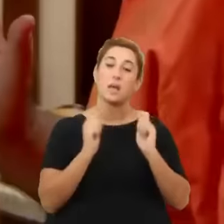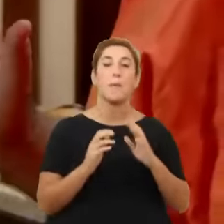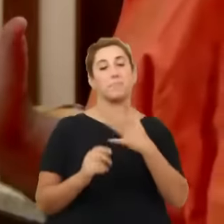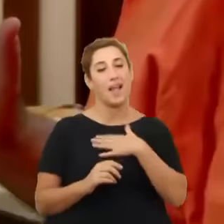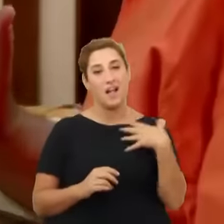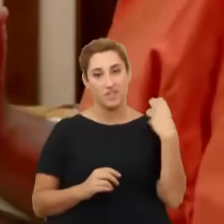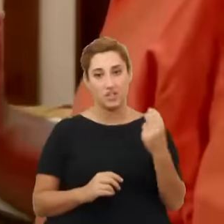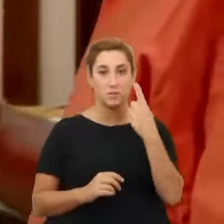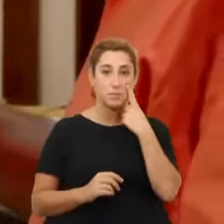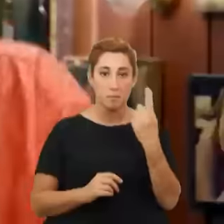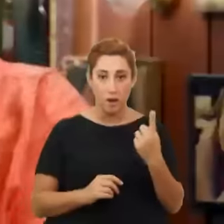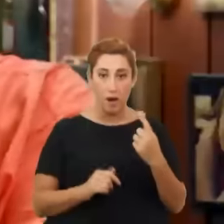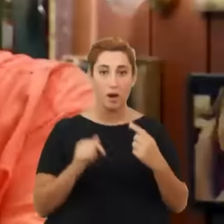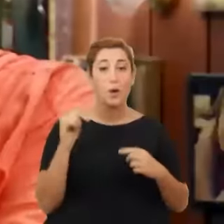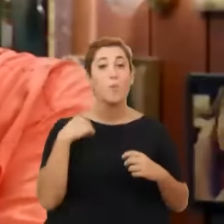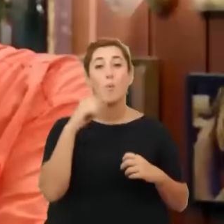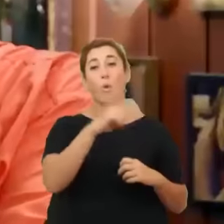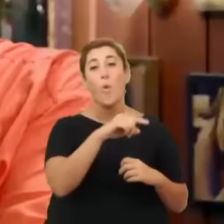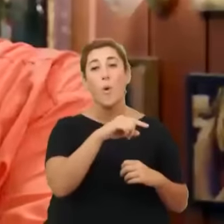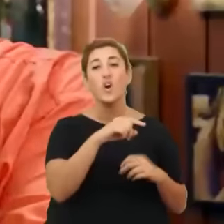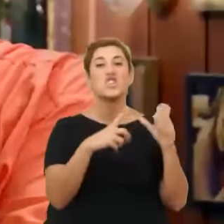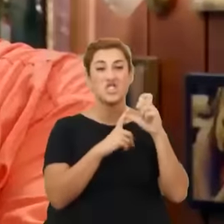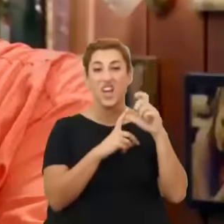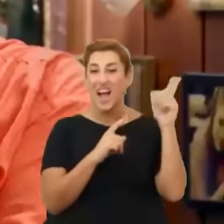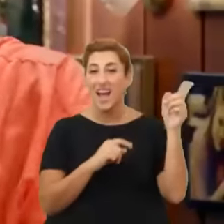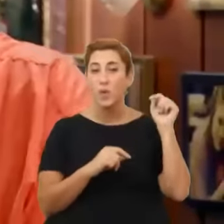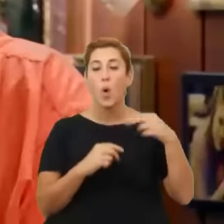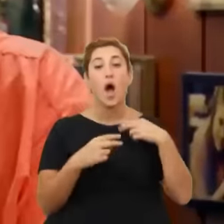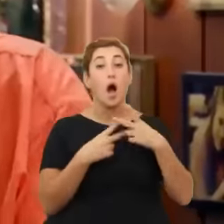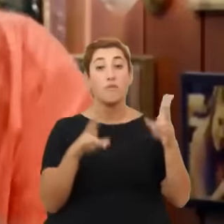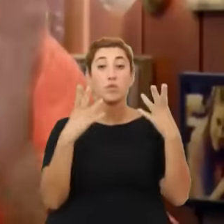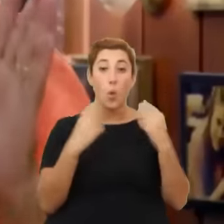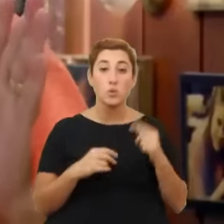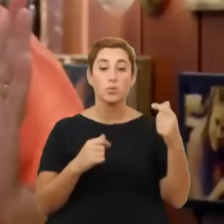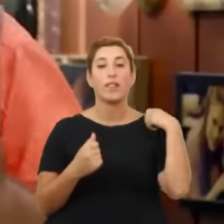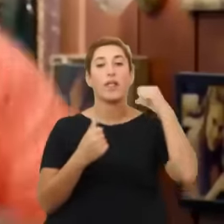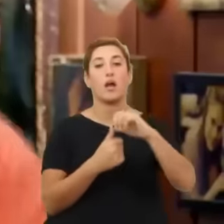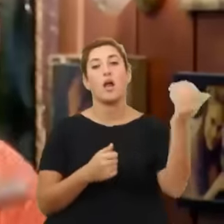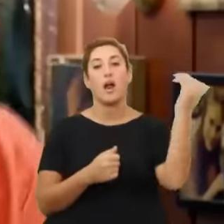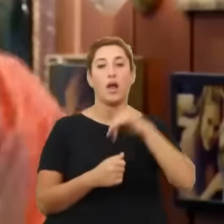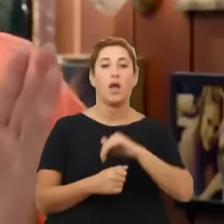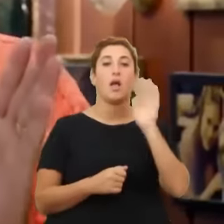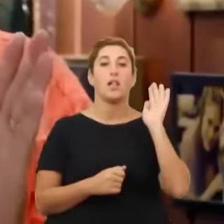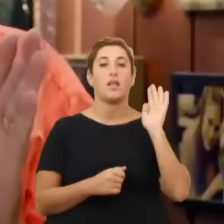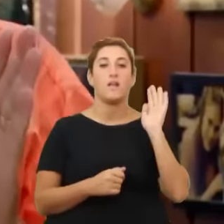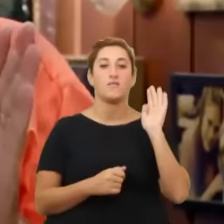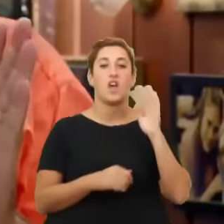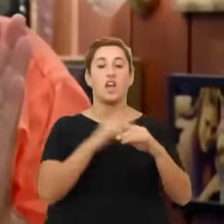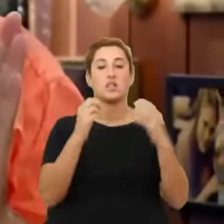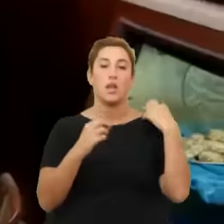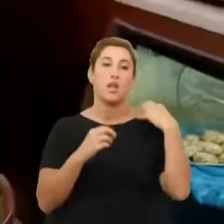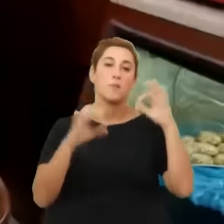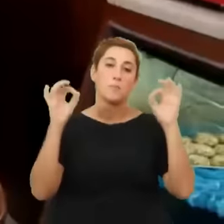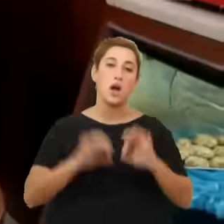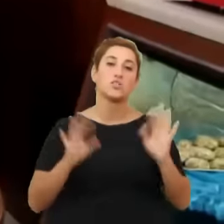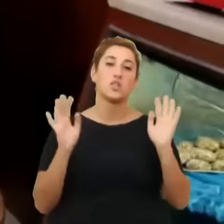anacığım bak ben o şeyi Şahin midir nedir onu affedersen o tekrar cıvır hop. Erce'ye baştan